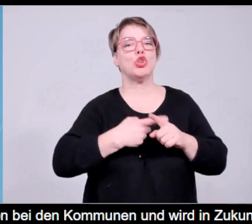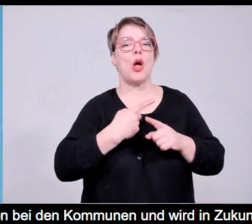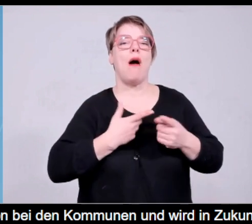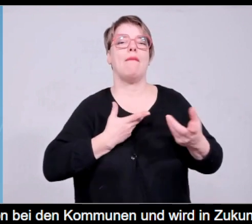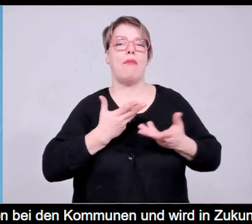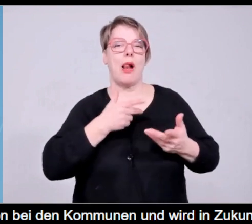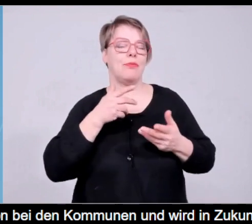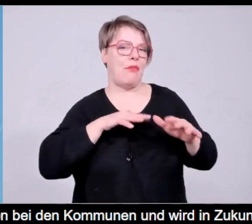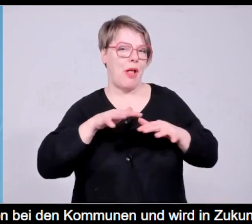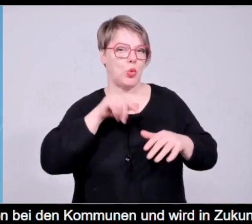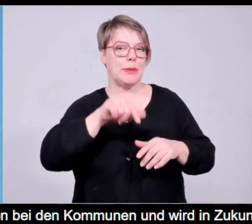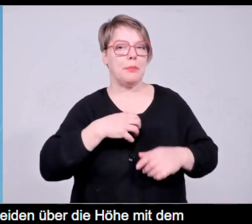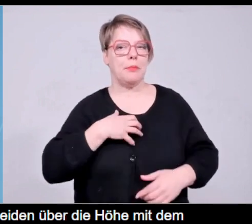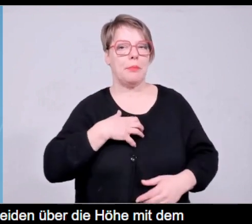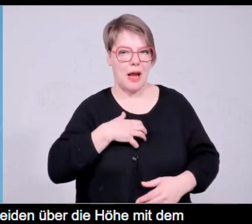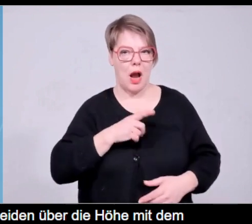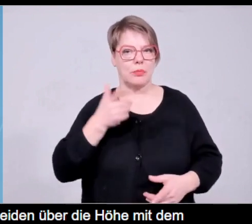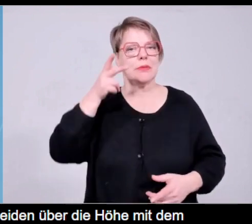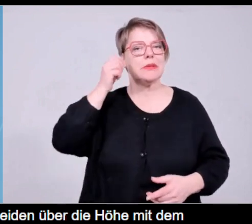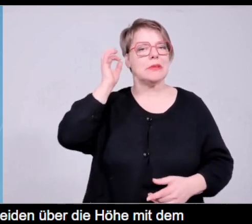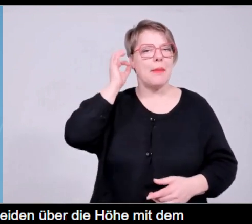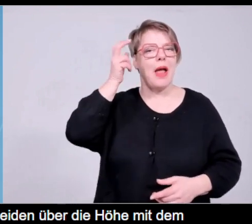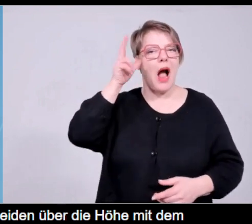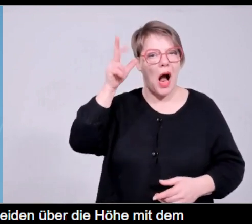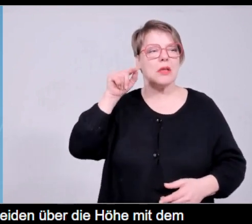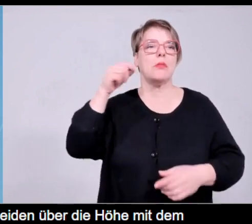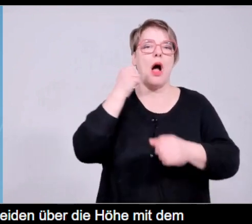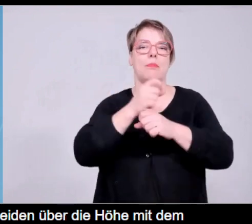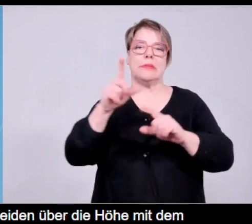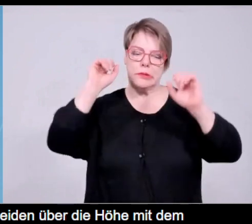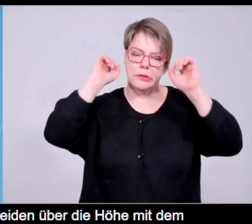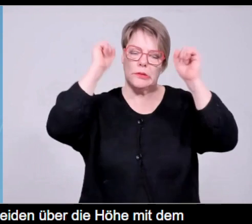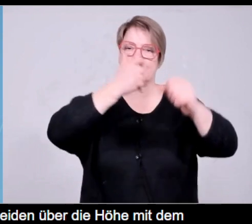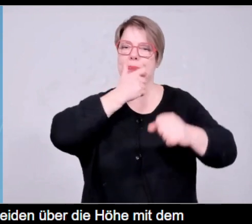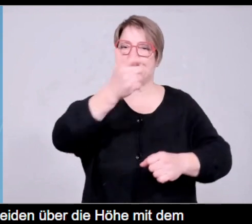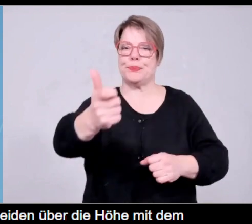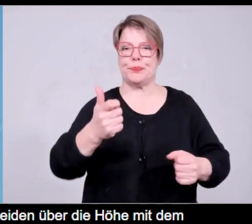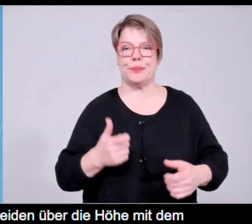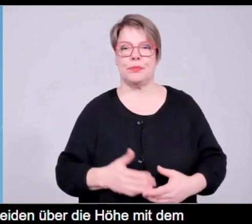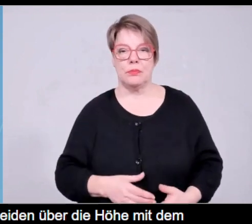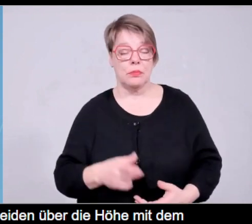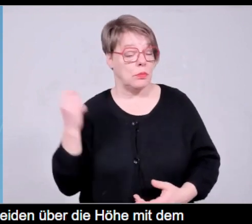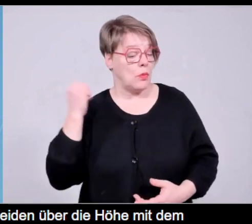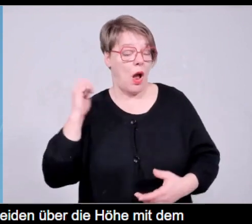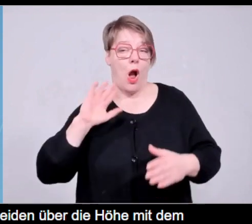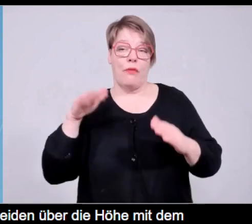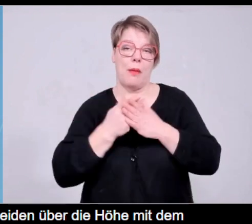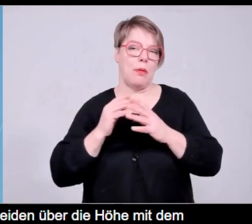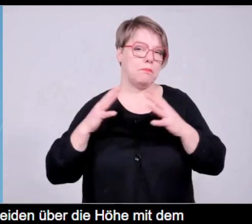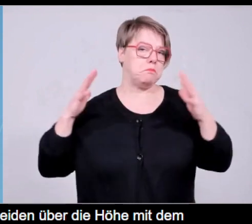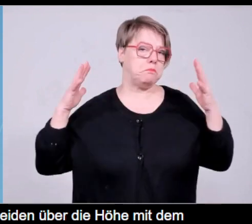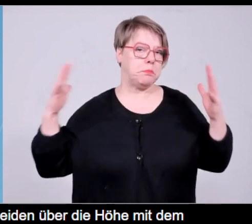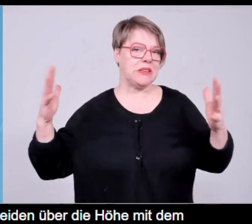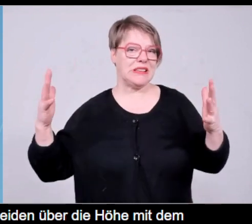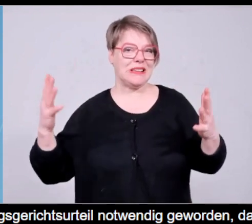und wir haben uns intensiv ausgetauscht. Und insbesondere die steuerberatenden Berufe sind ja sehr, sehr aktiv und unterwegs und haben noch einmal